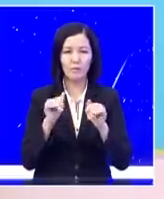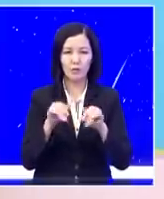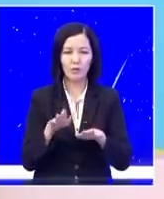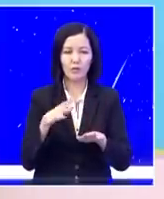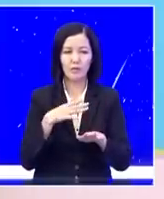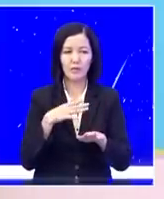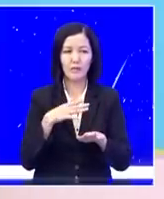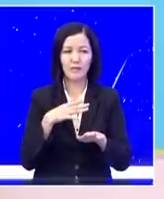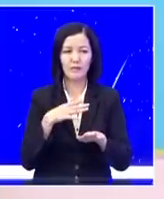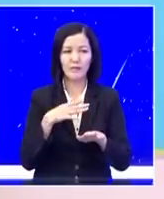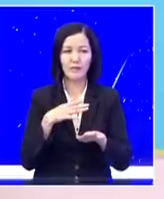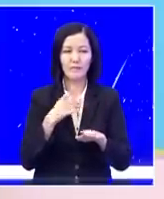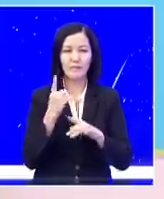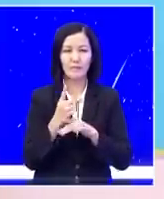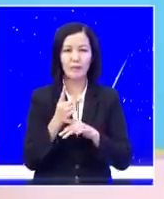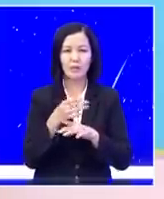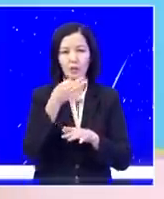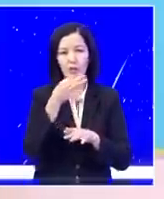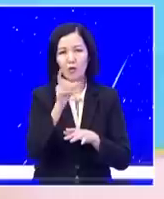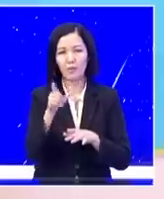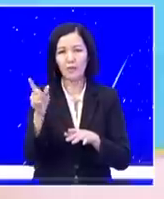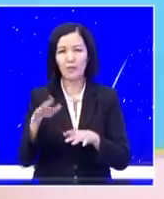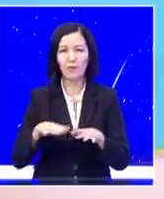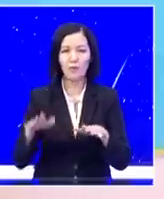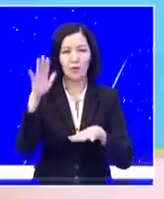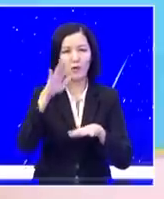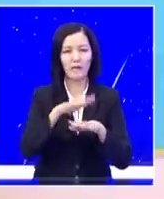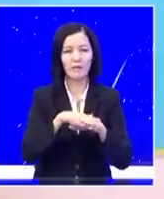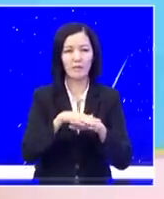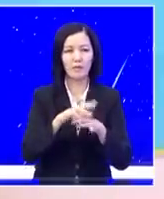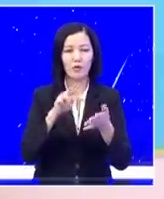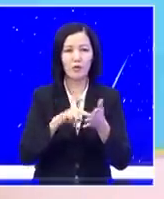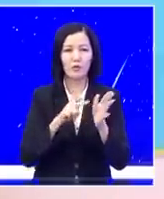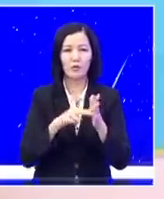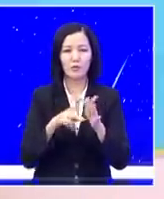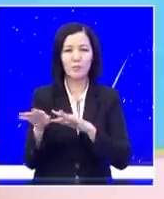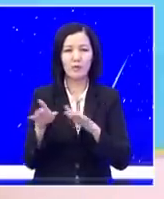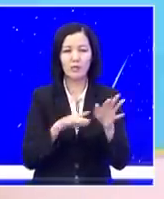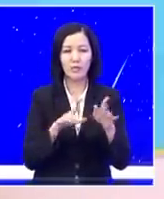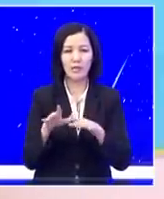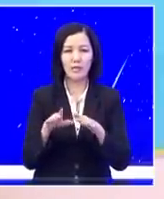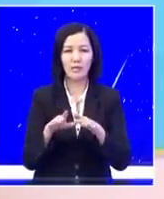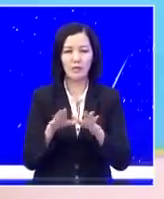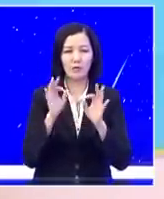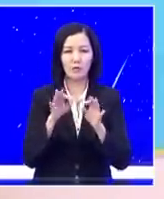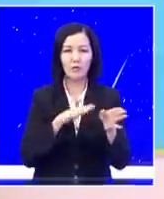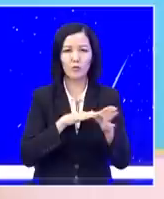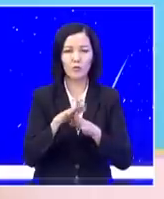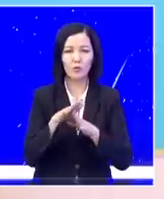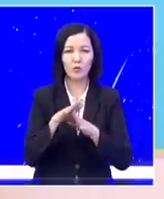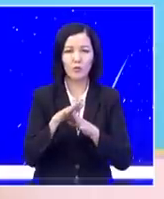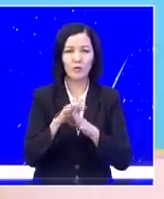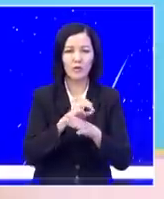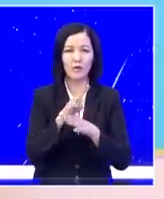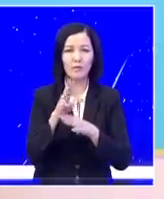және ұйымдардың бірінші басшыларына, өңірлердің әкімдеріне жоспардың іс-шараларын белгілеген мерзімдерде сапалы өткізуді қамтамасыз